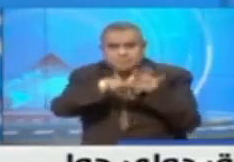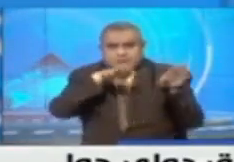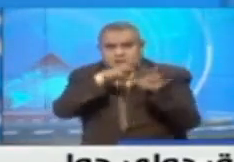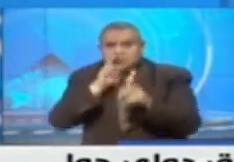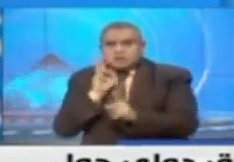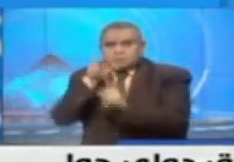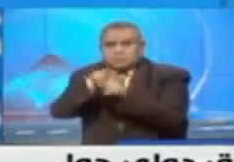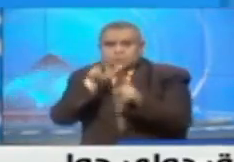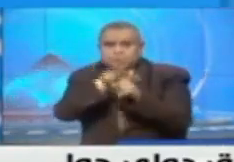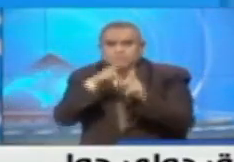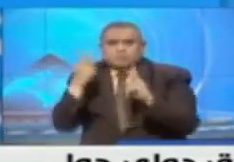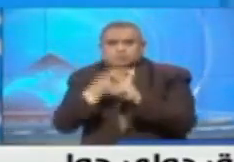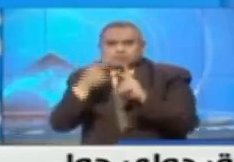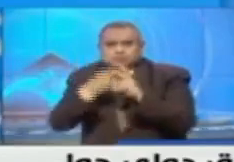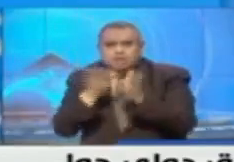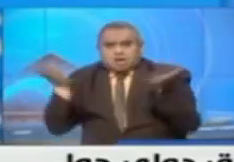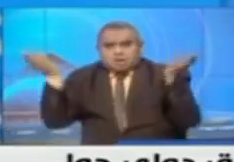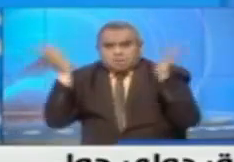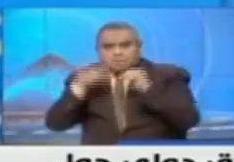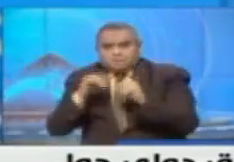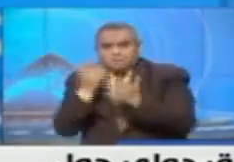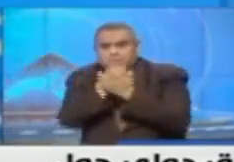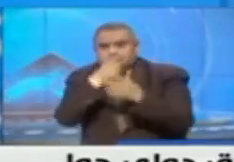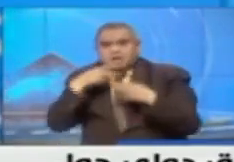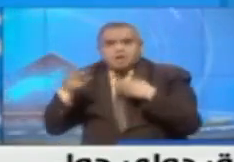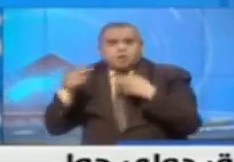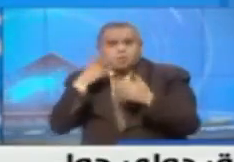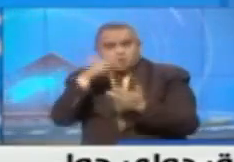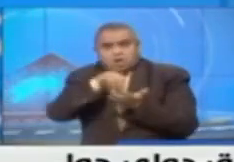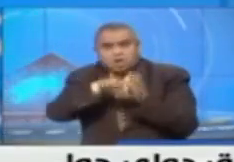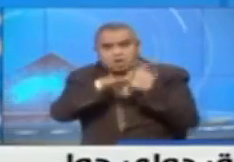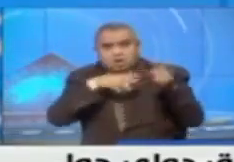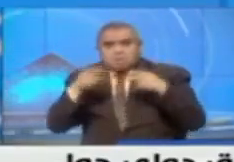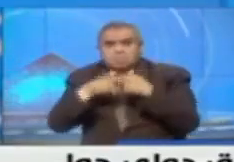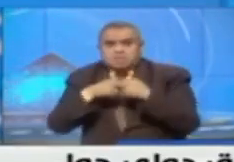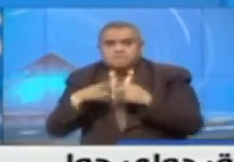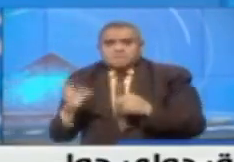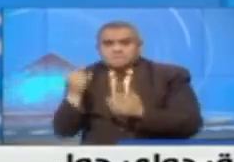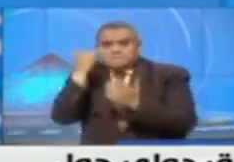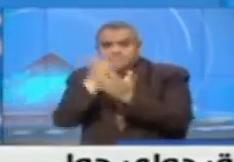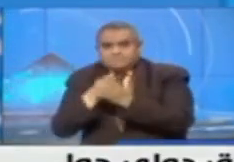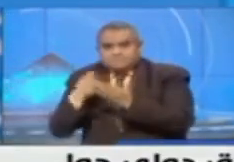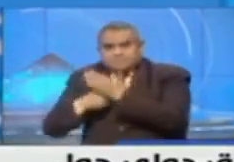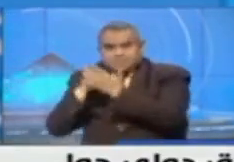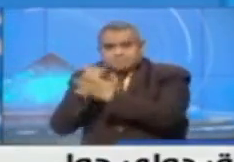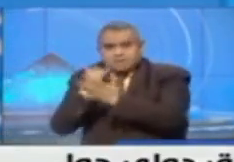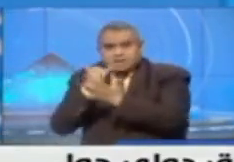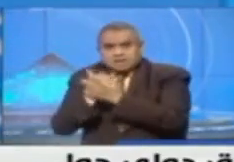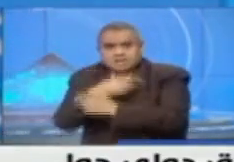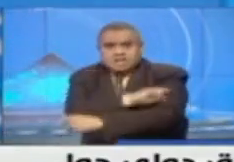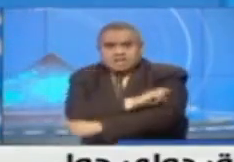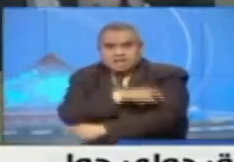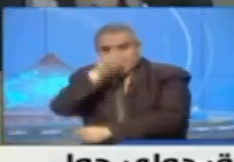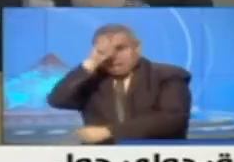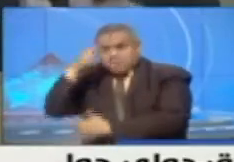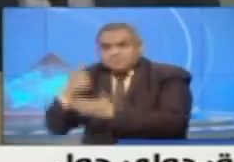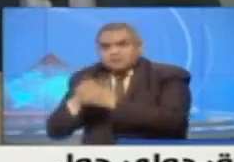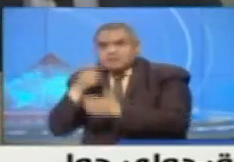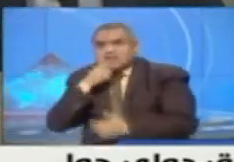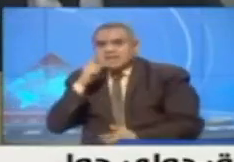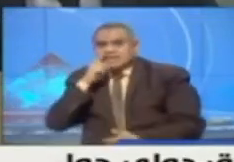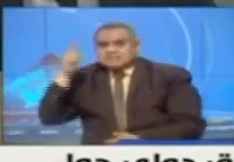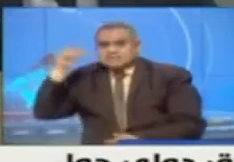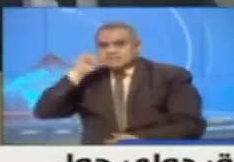في البلاد، وهو الأمر الذي رفضته إيران. وقد تم تبني القرار الذي قدمته ألمانيا وأيسلندا